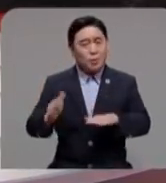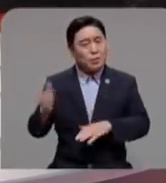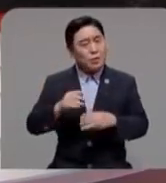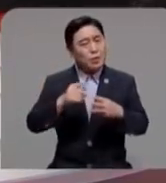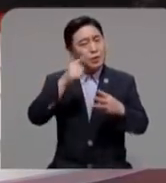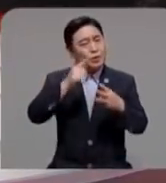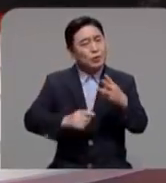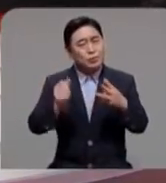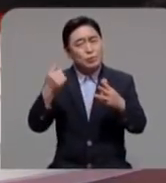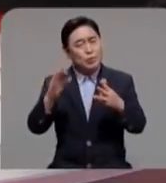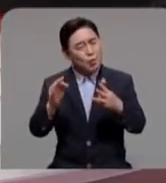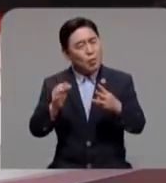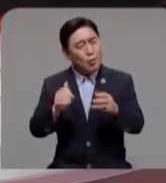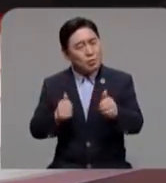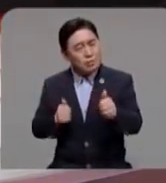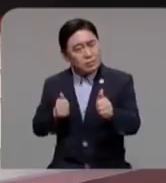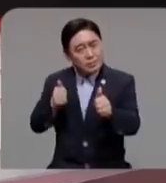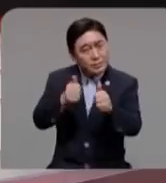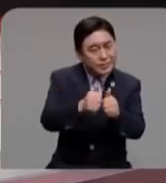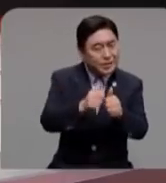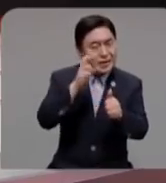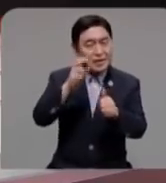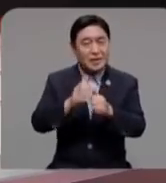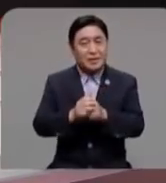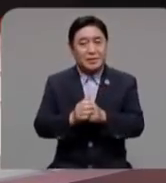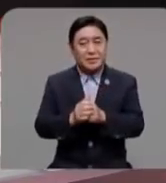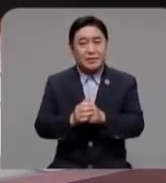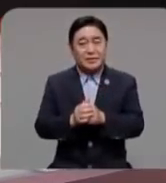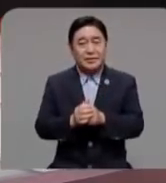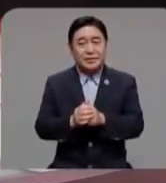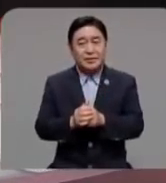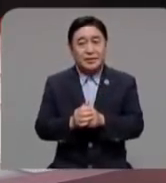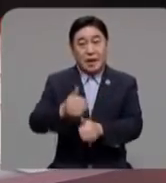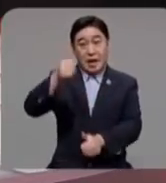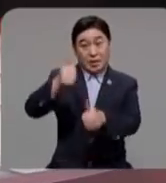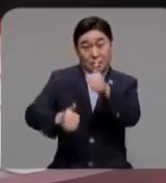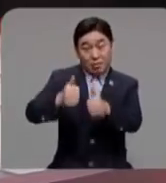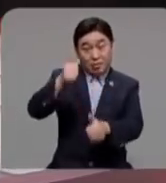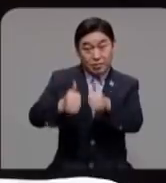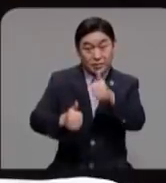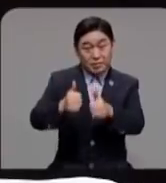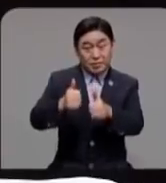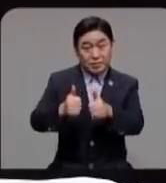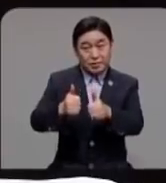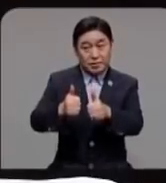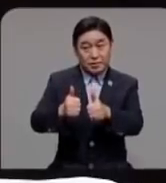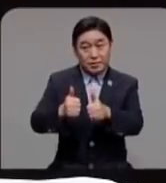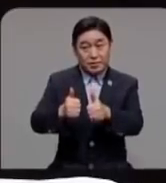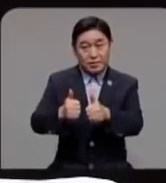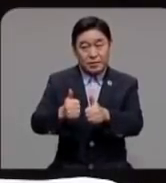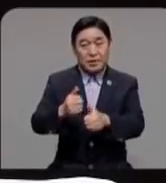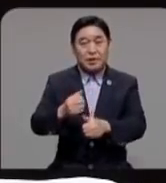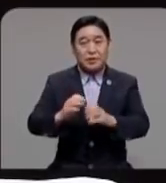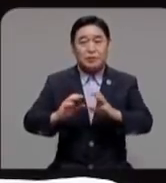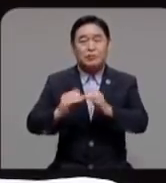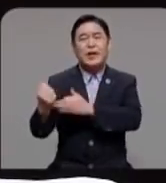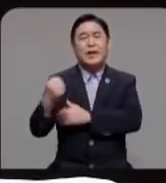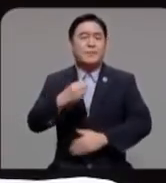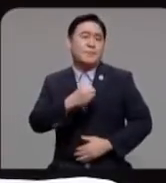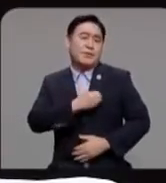후보님이나 홍 후보님 제가 잡았을지도 모르겠습니다. 이 경선은 당원과